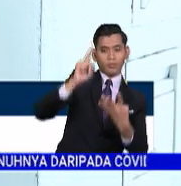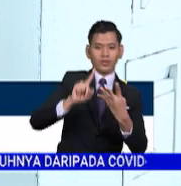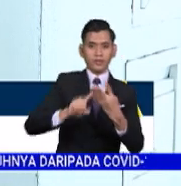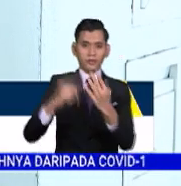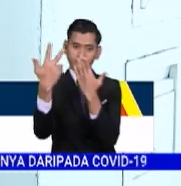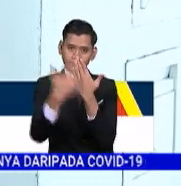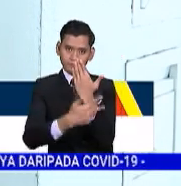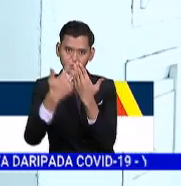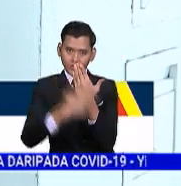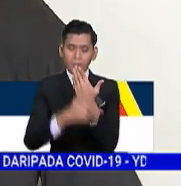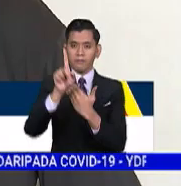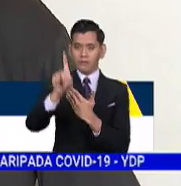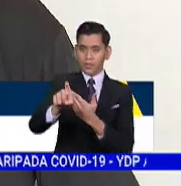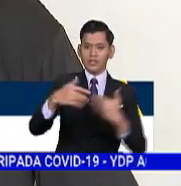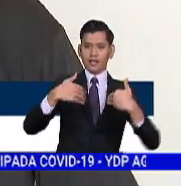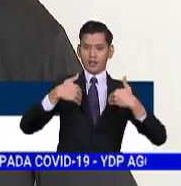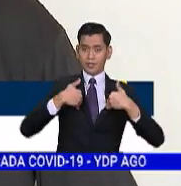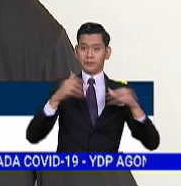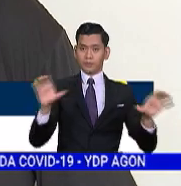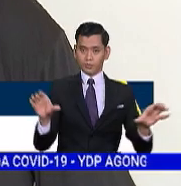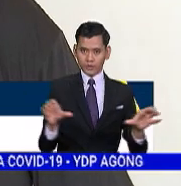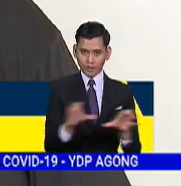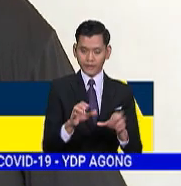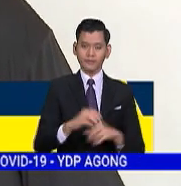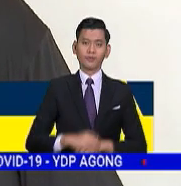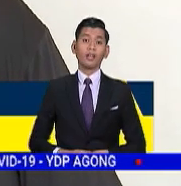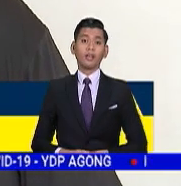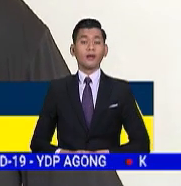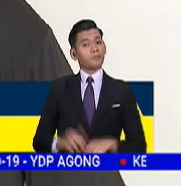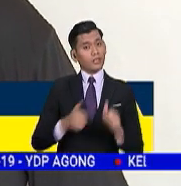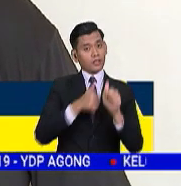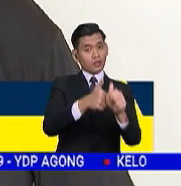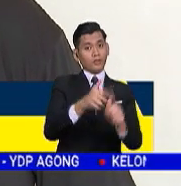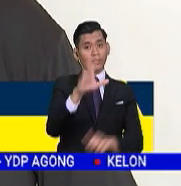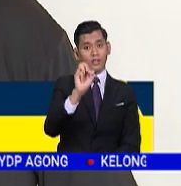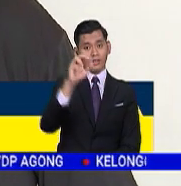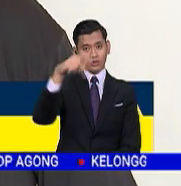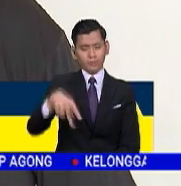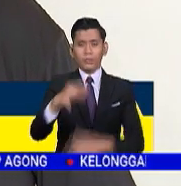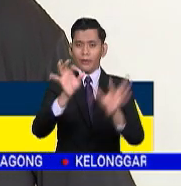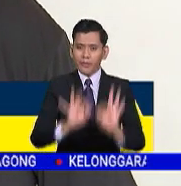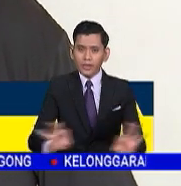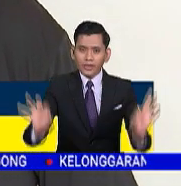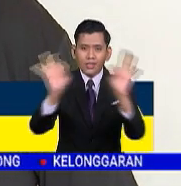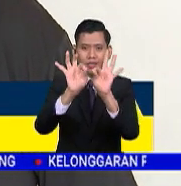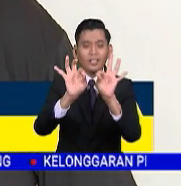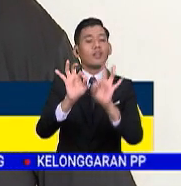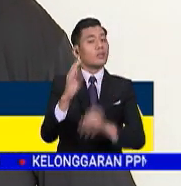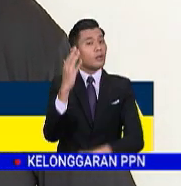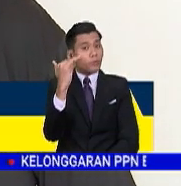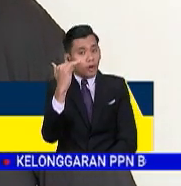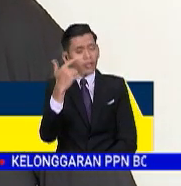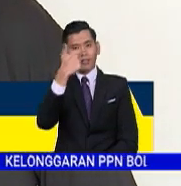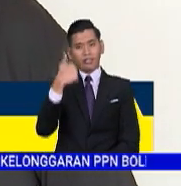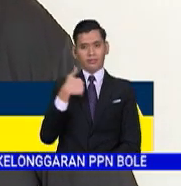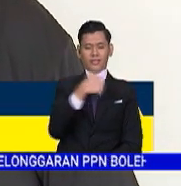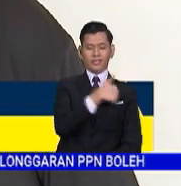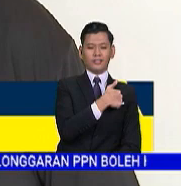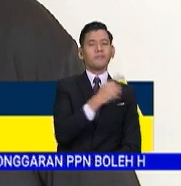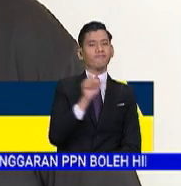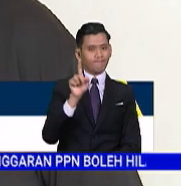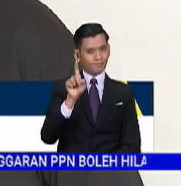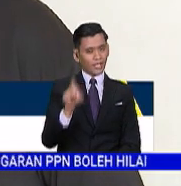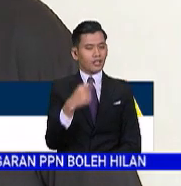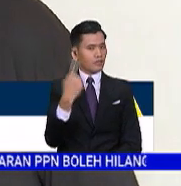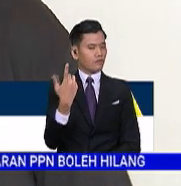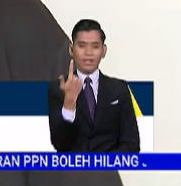My Sejahtera dipatuhi. Jadi pematuhan SOP itu sangat-sangat pentinglah. So, memang kita